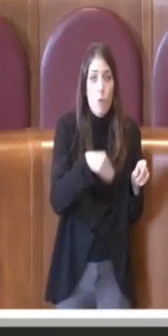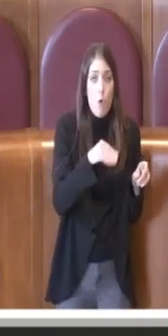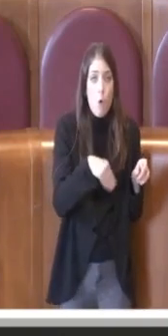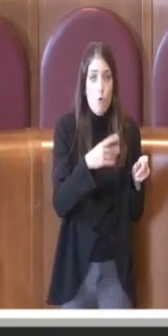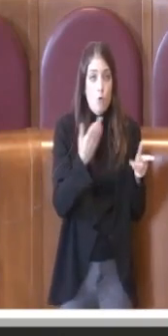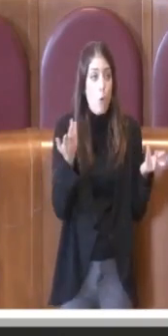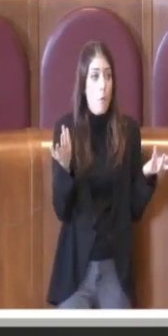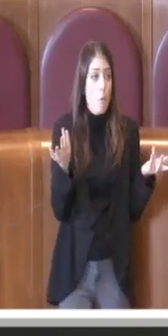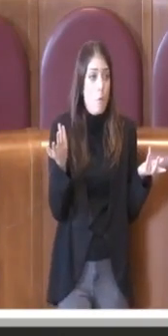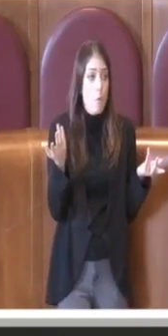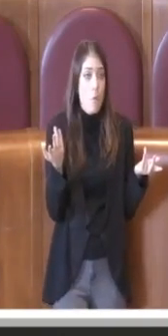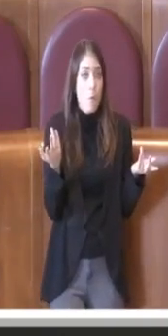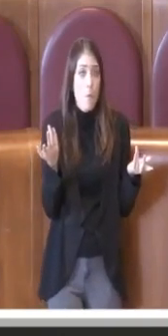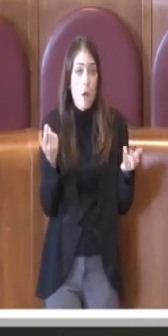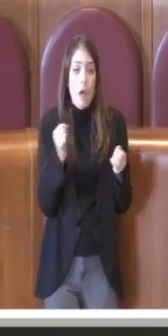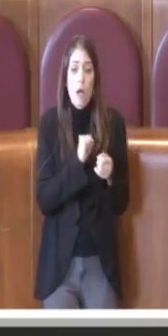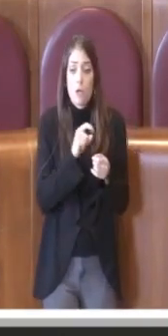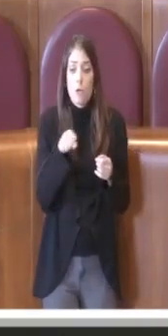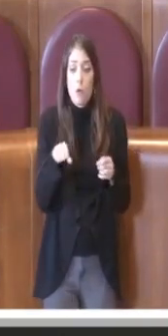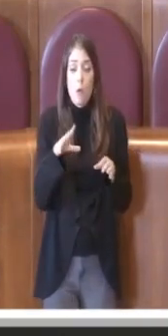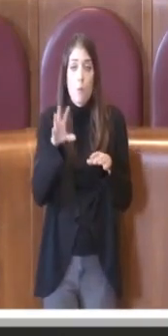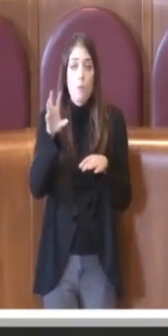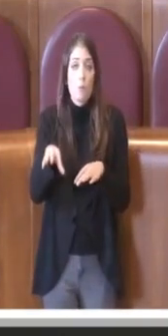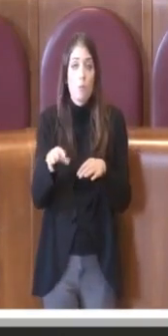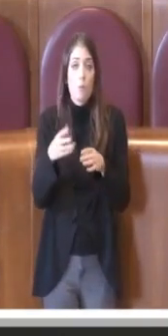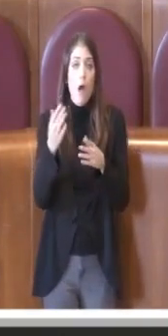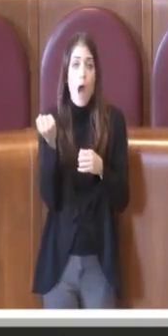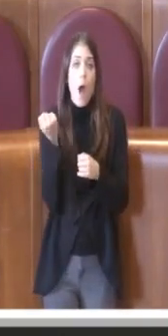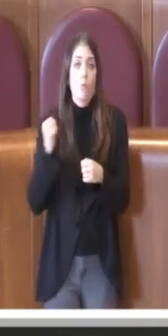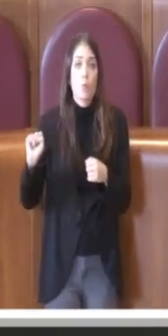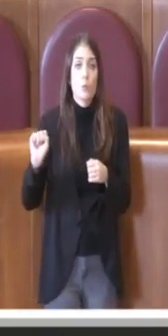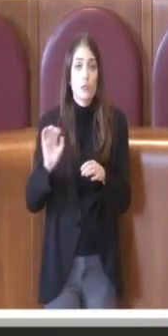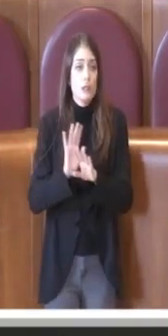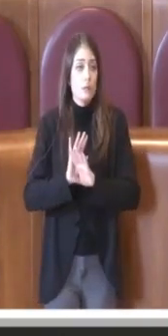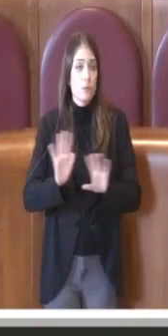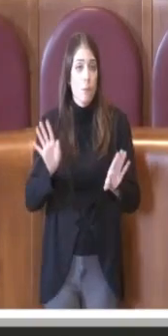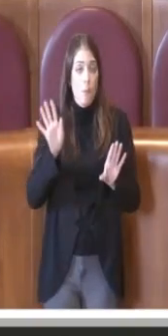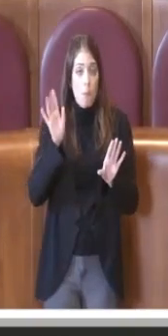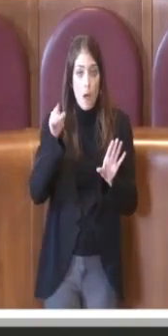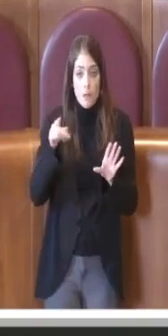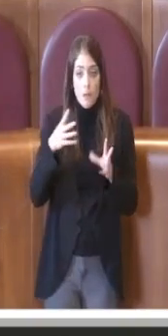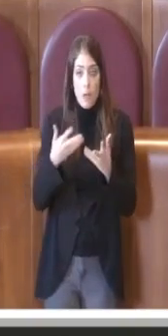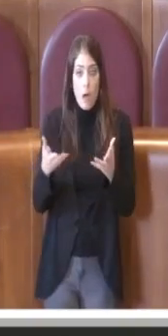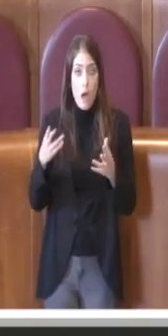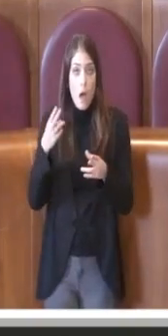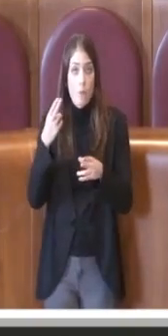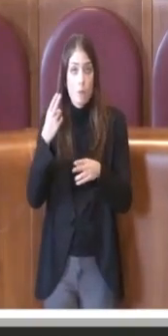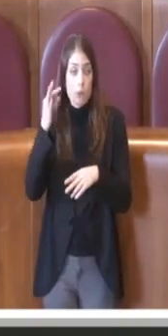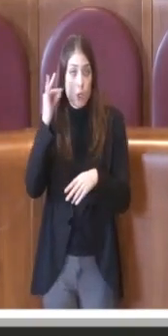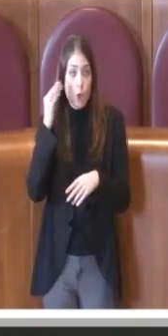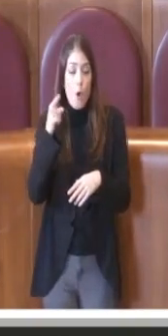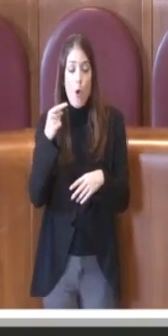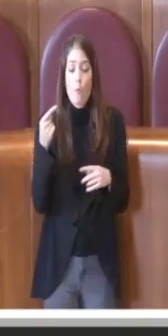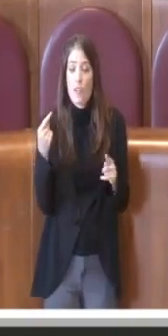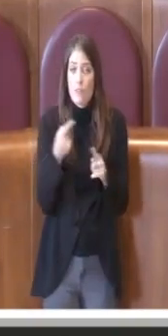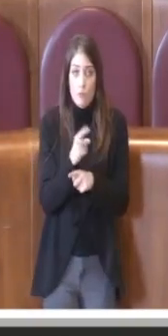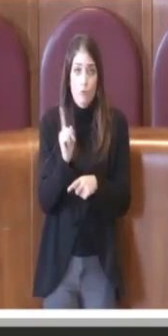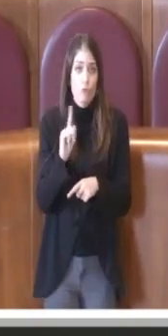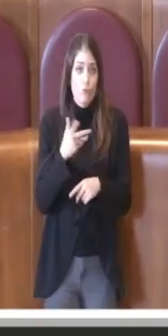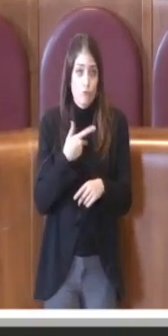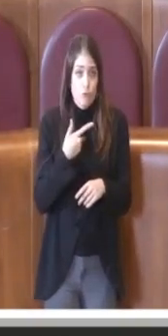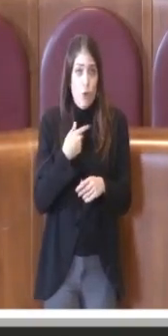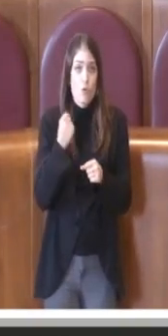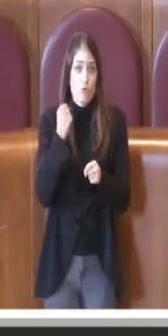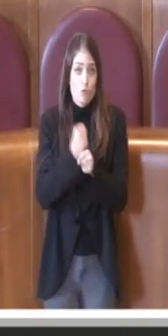che siano insediamenti abusivi punto e basta i campi rom, in realtà invece hanno una storia politica ben precisa e ben delineata,